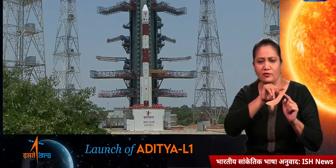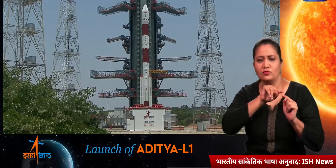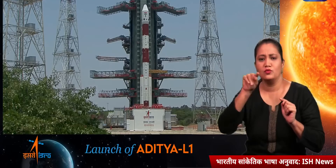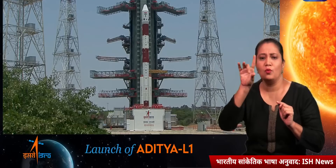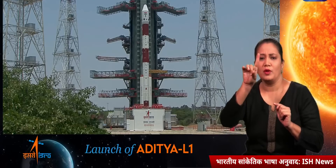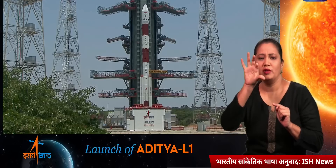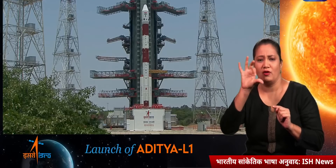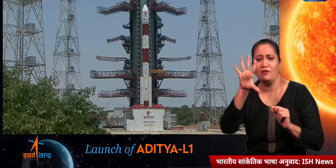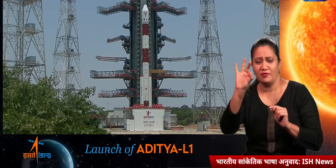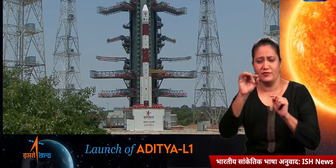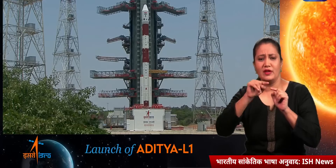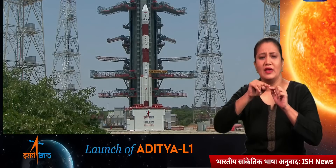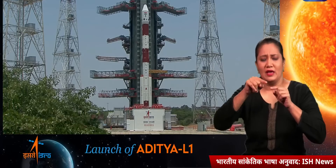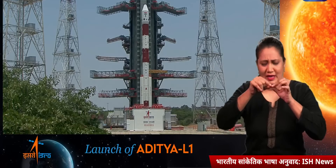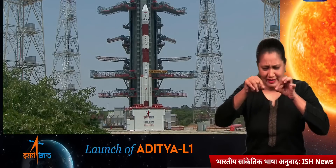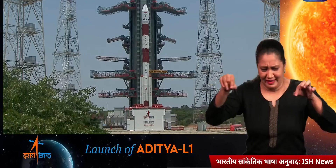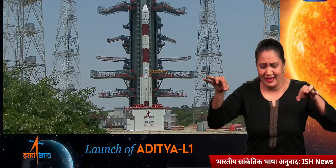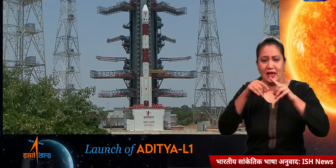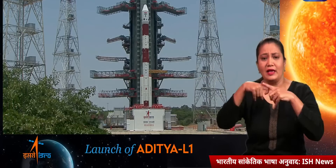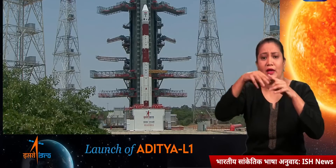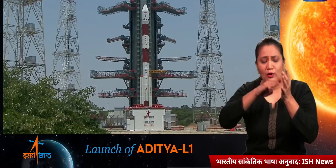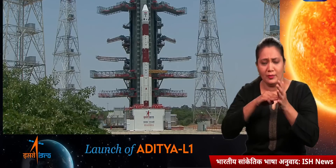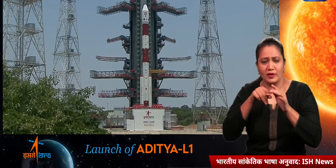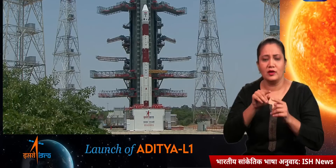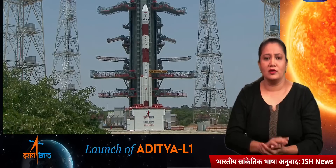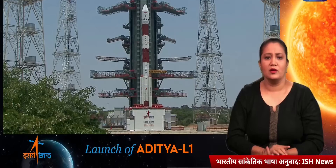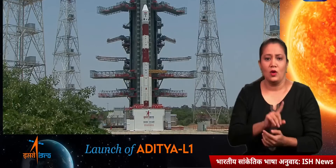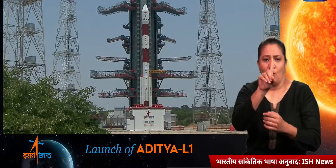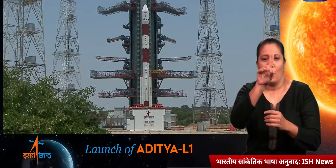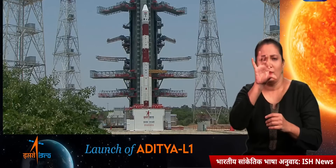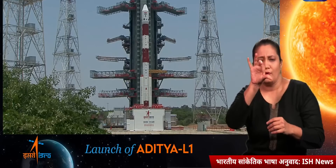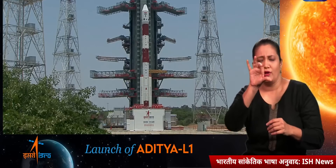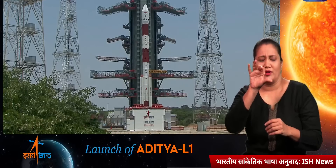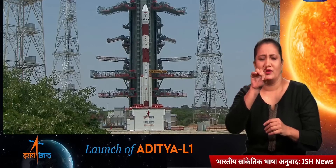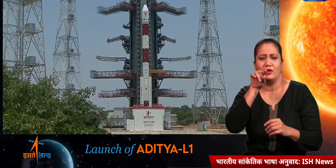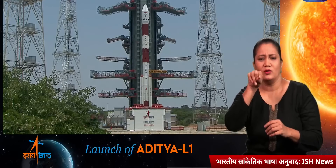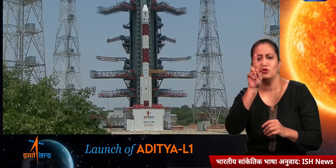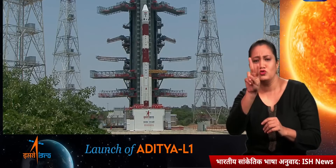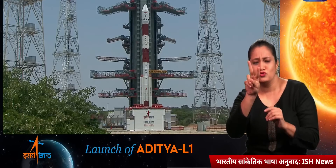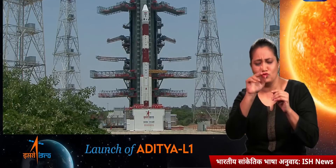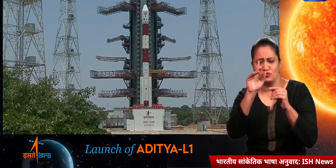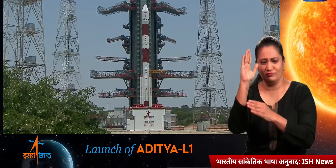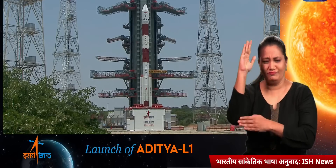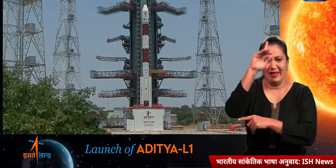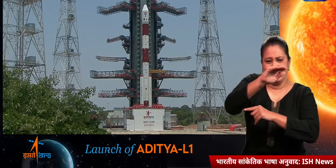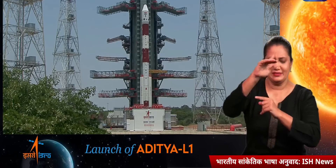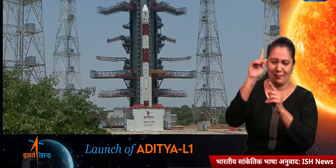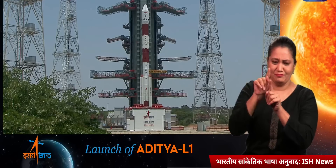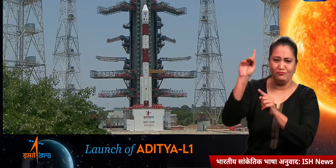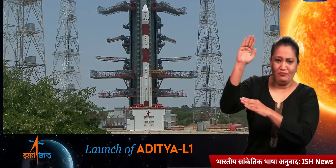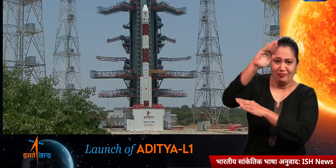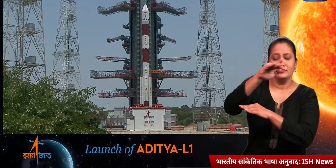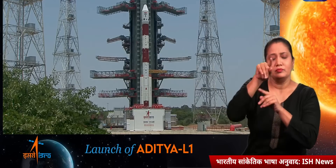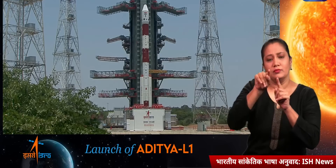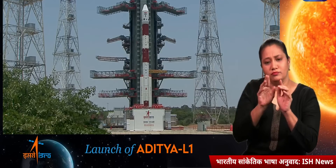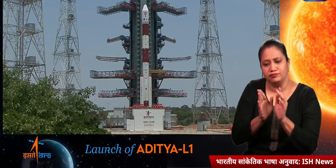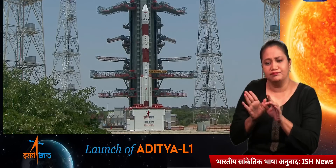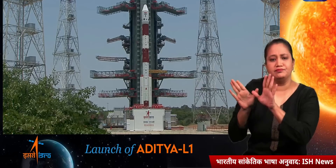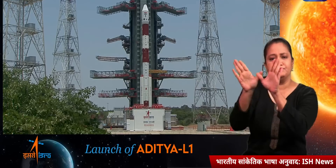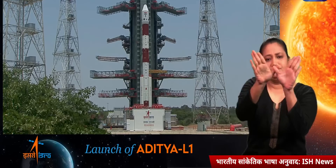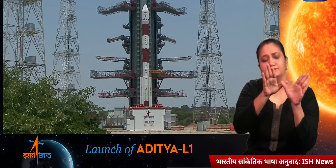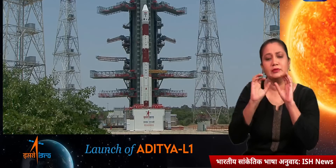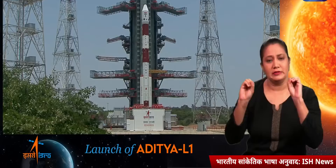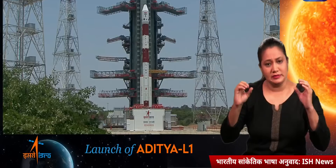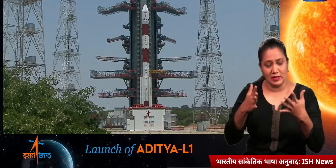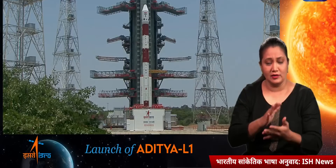की निम्न भूकक्षा में 19.2 डिग्री के झुकाव के साथ अंतक्षेपित किया जाएगा। इस कक्षा